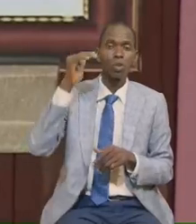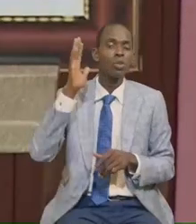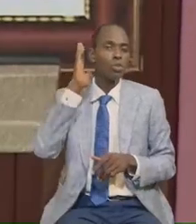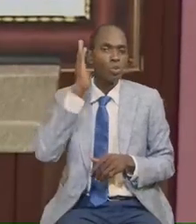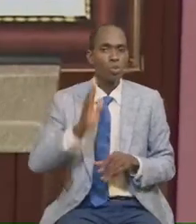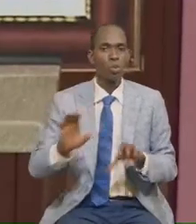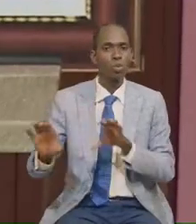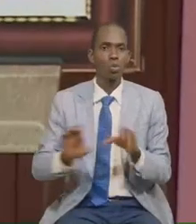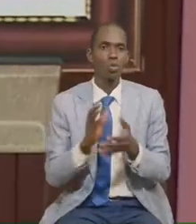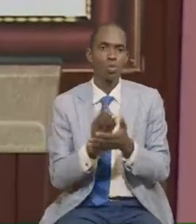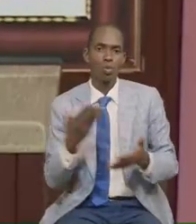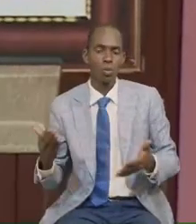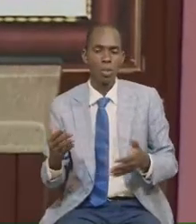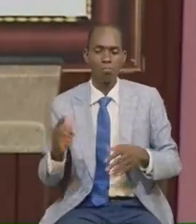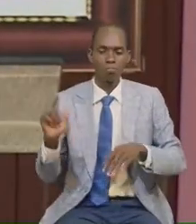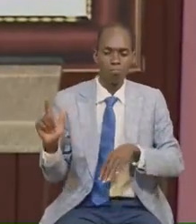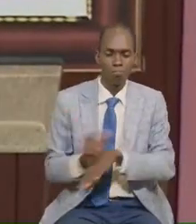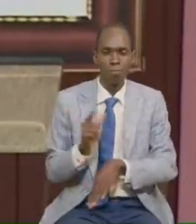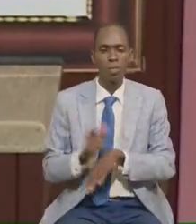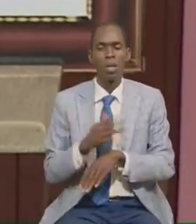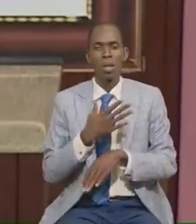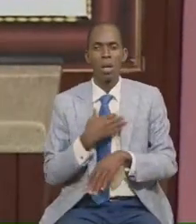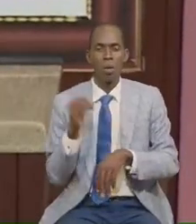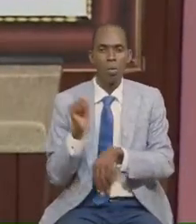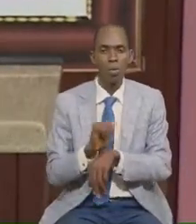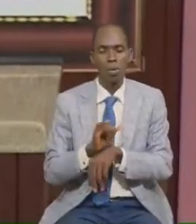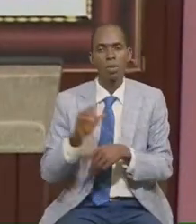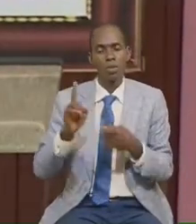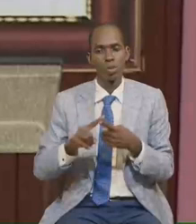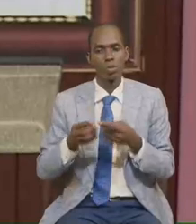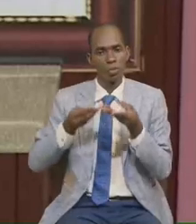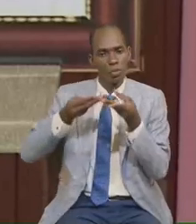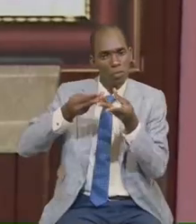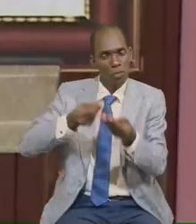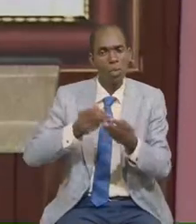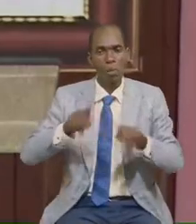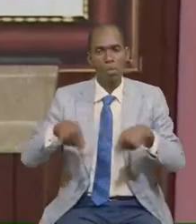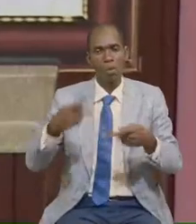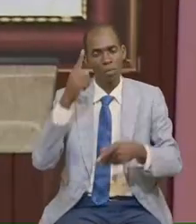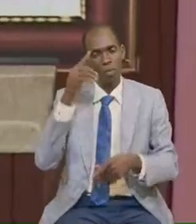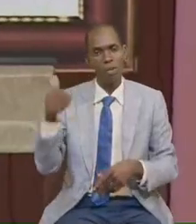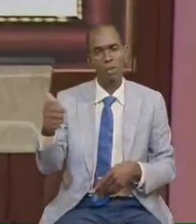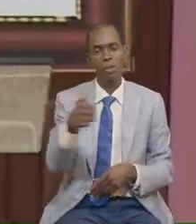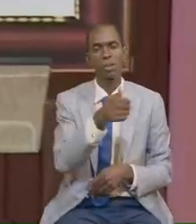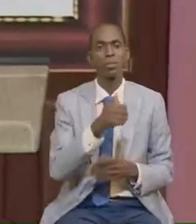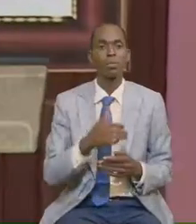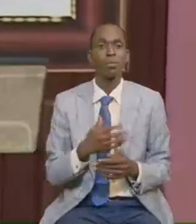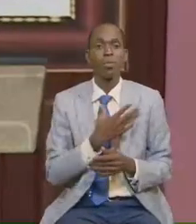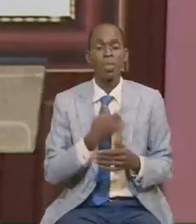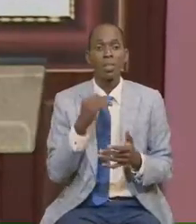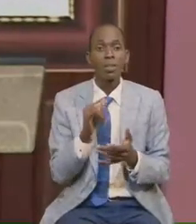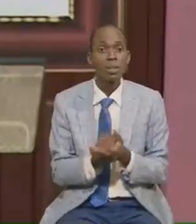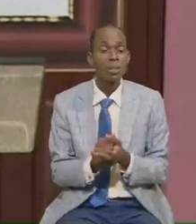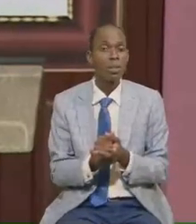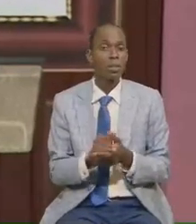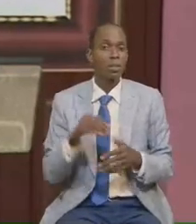travaillant pour pouvoir à ses besoins et idée verset 12 en sorte